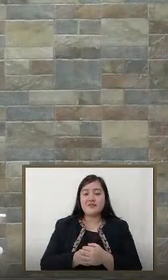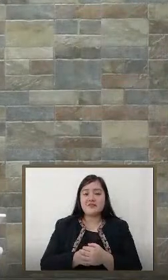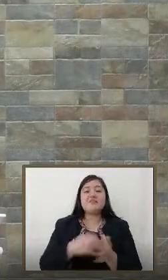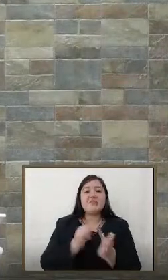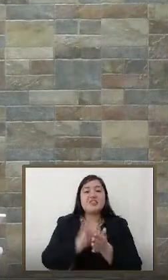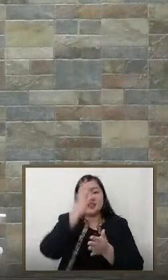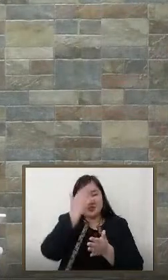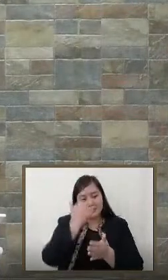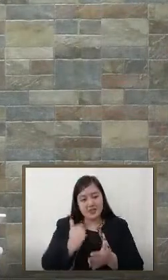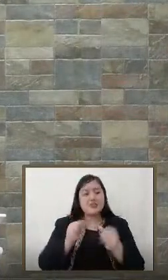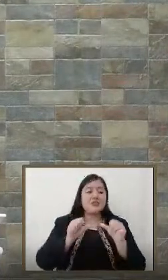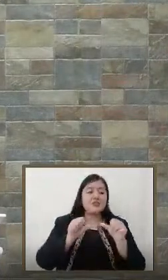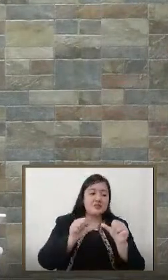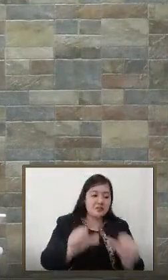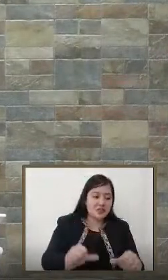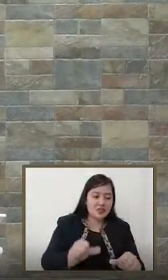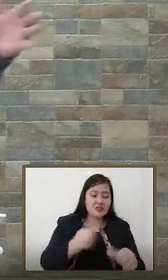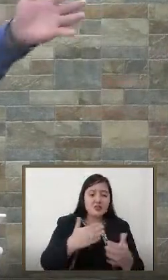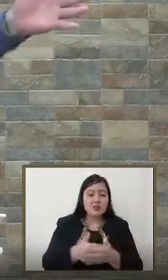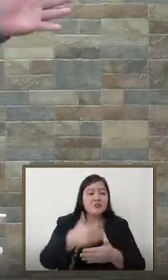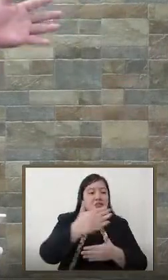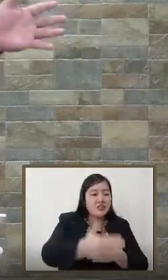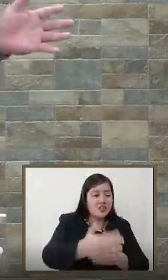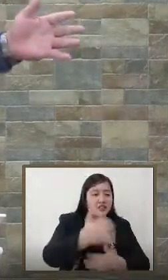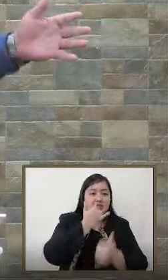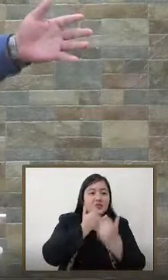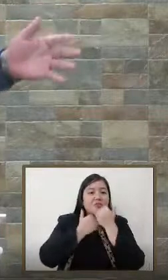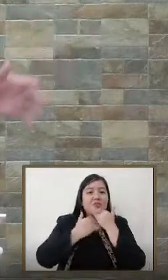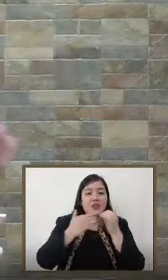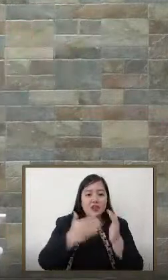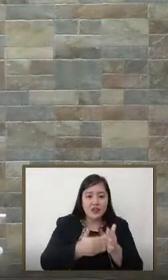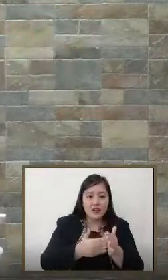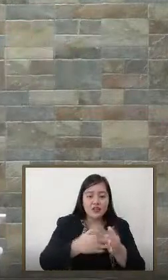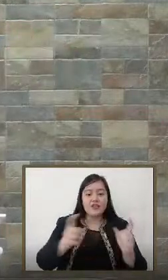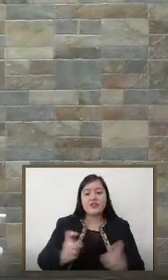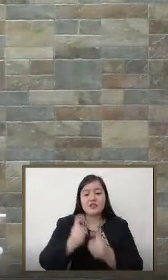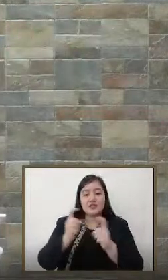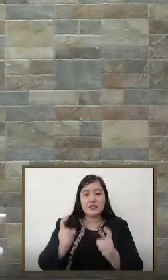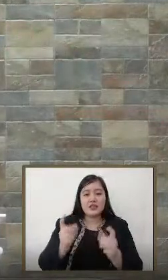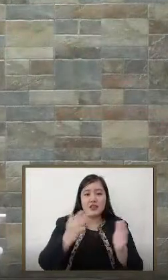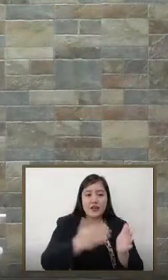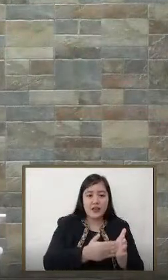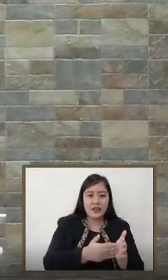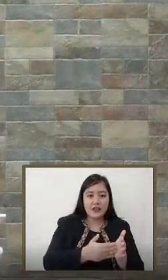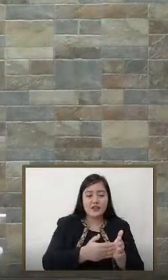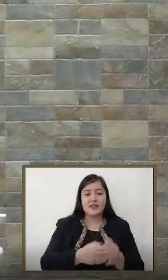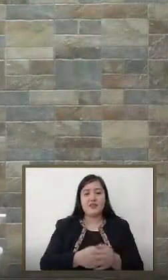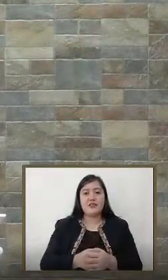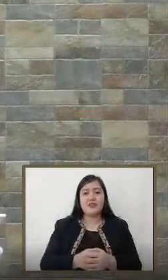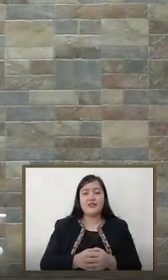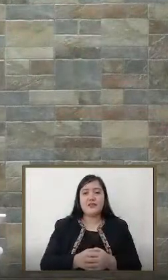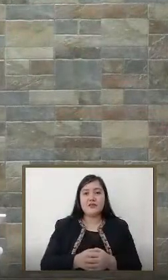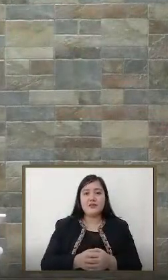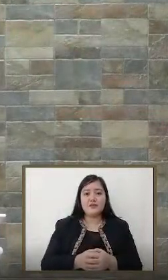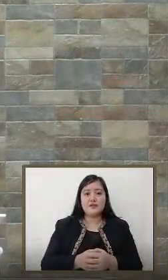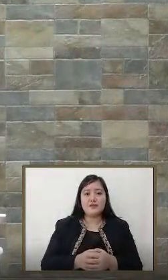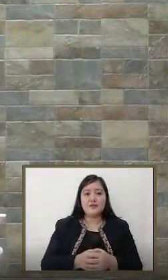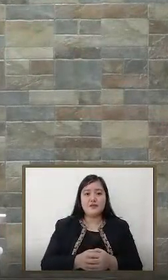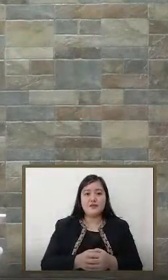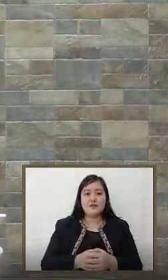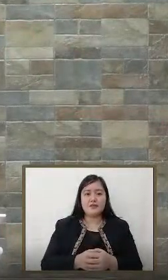na yun. Pwede naman pala mangyari. Gawin na natin to. Tanong, tama ba? Yung ba'y wisdom mula sa